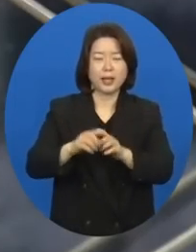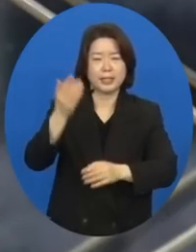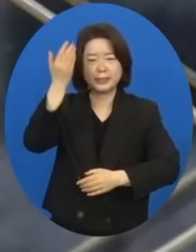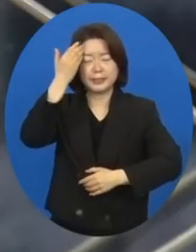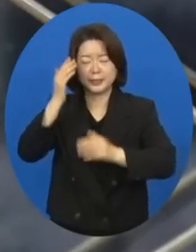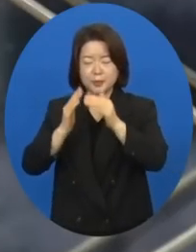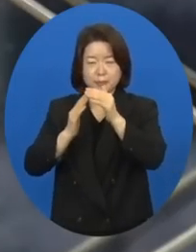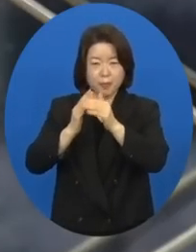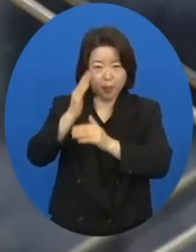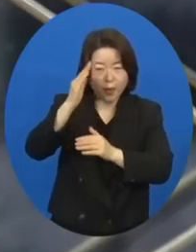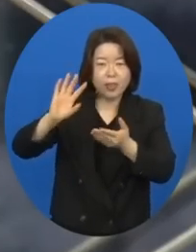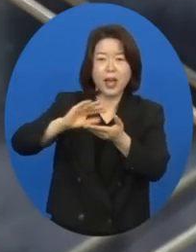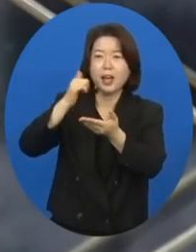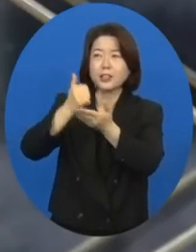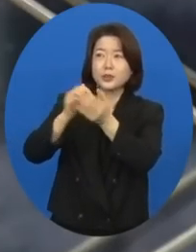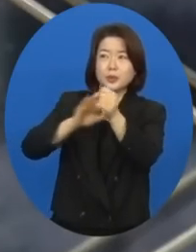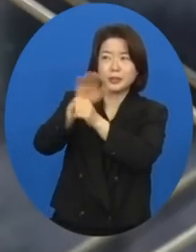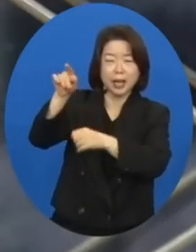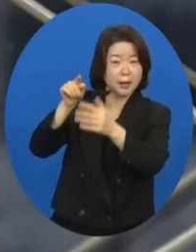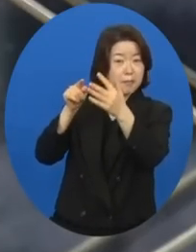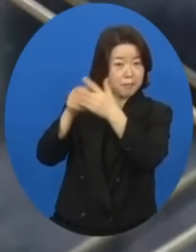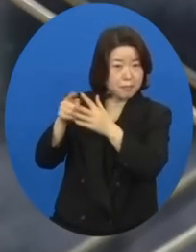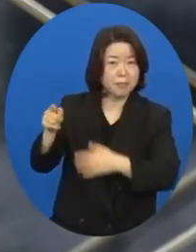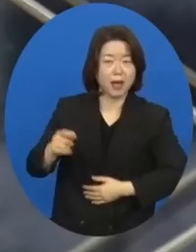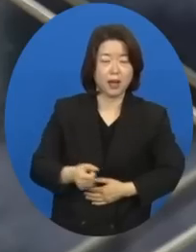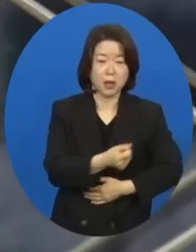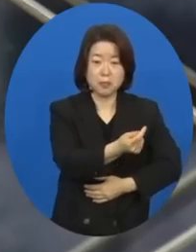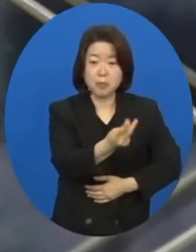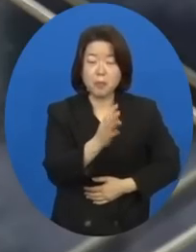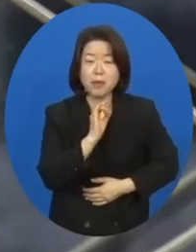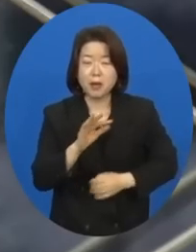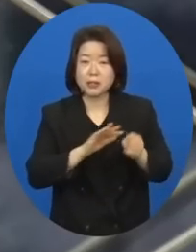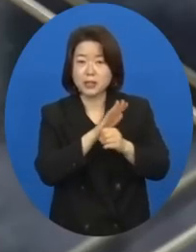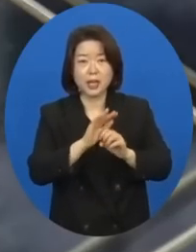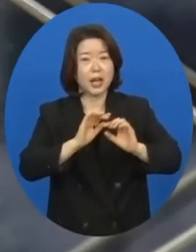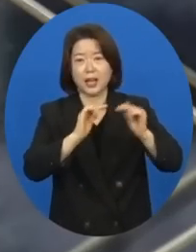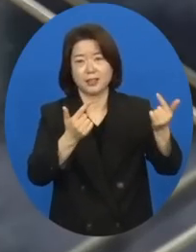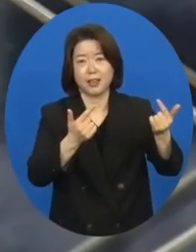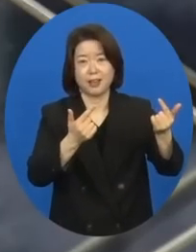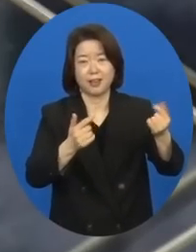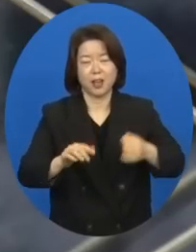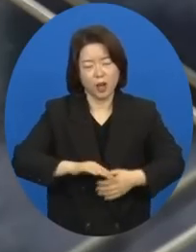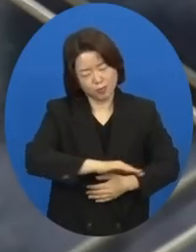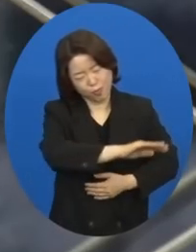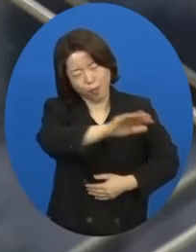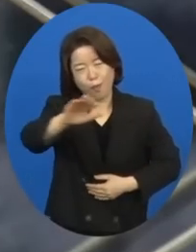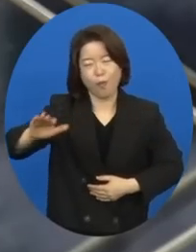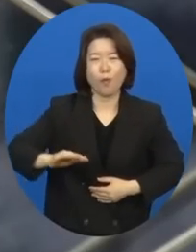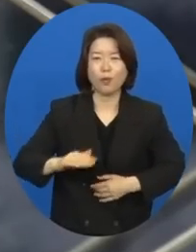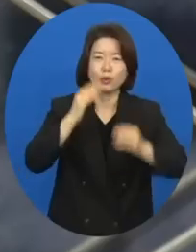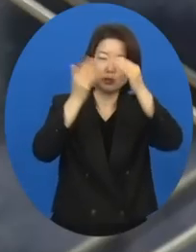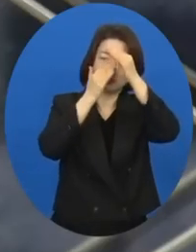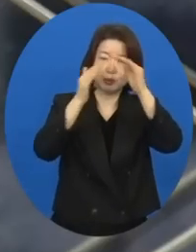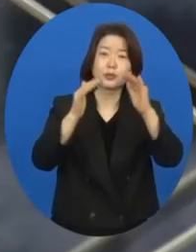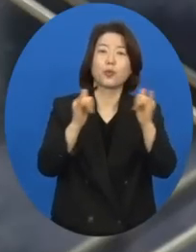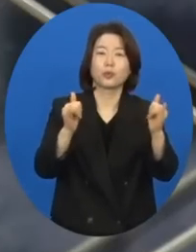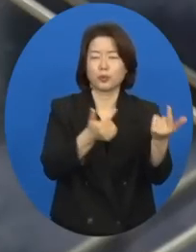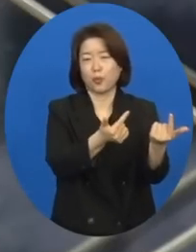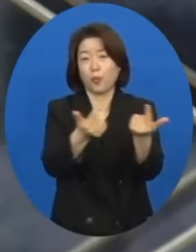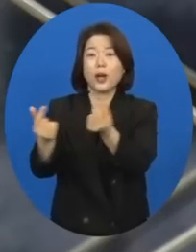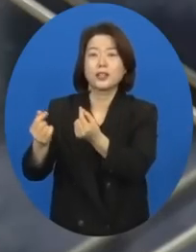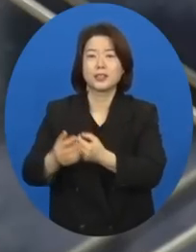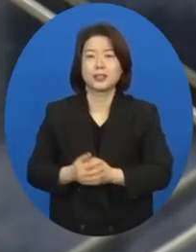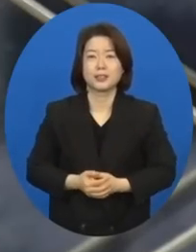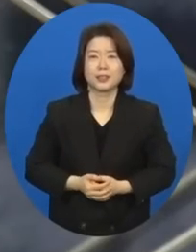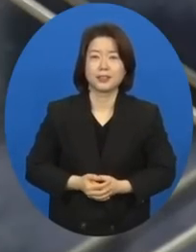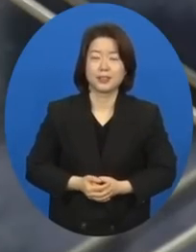그리스도의 사랑을 알고, 몇몇 사람만 이 사랑을 아는 게 아니라 모든 성도가, 그러니까 이 말은